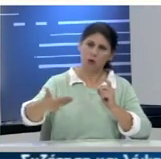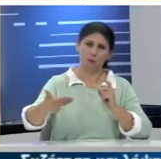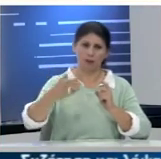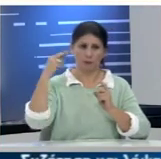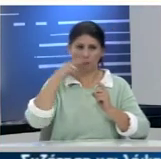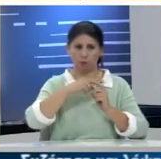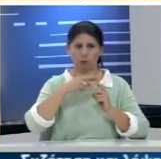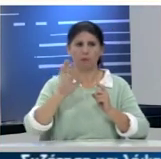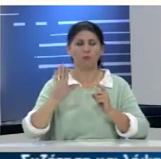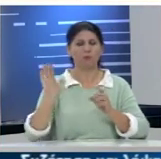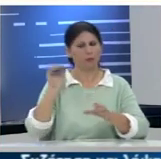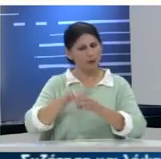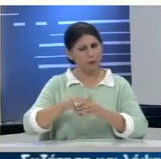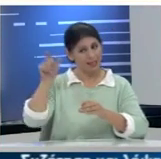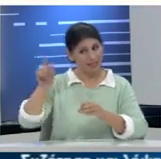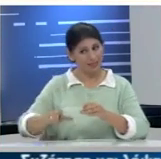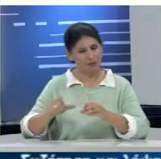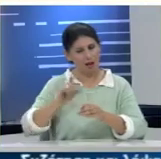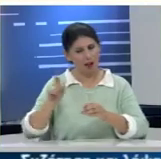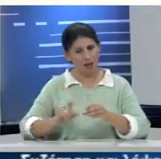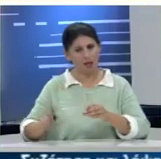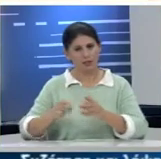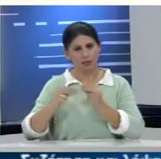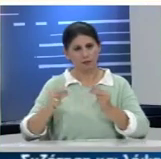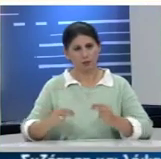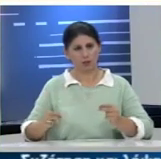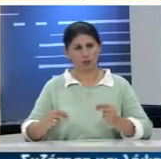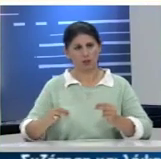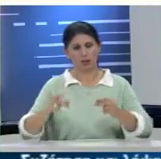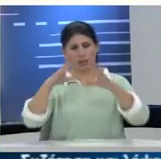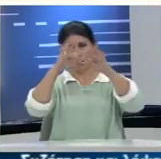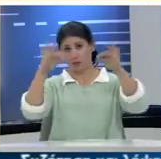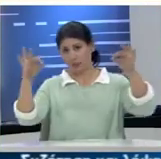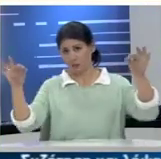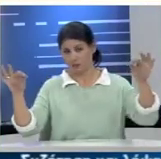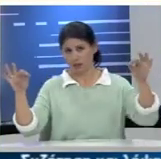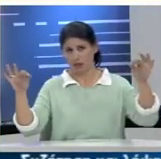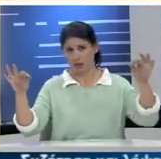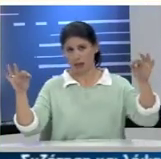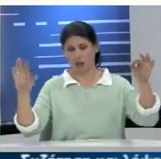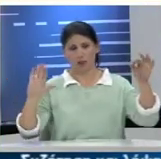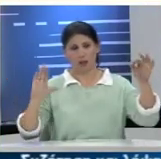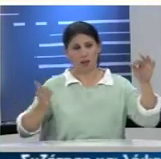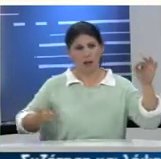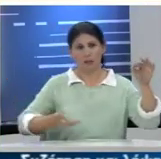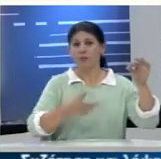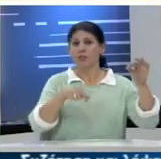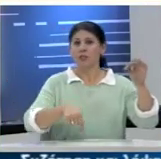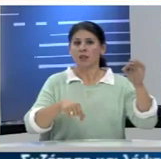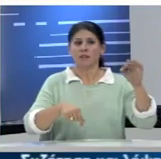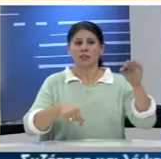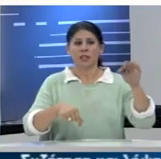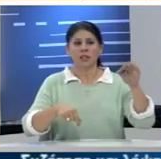δεν ενεπλάξαν οι ίδιοι, αλλά έζησαν τις συνέπειες του να κρεμιέσαι στα Μανταλάκια. Δεν κατέφυγαν σε αυτές